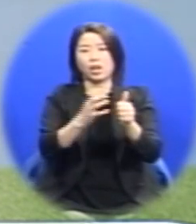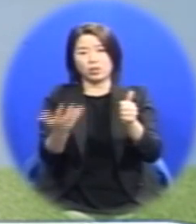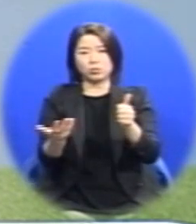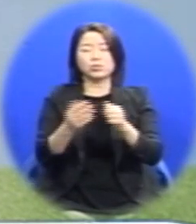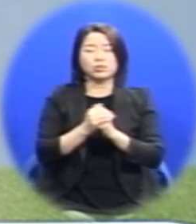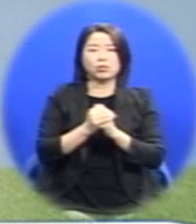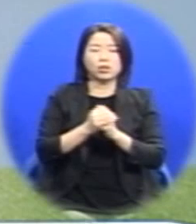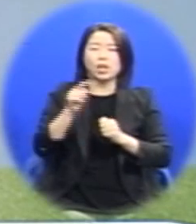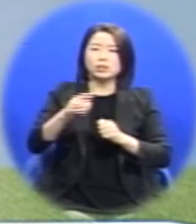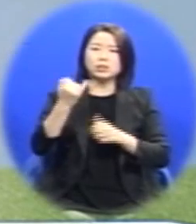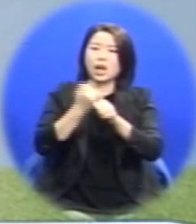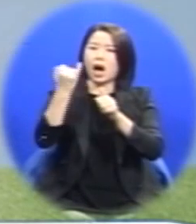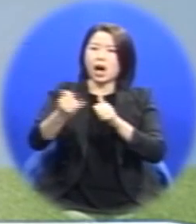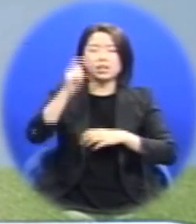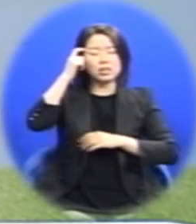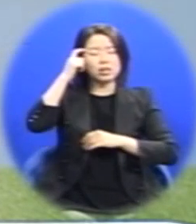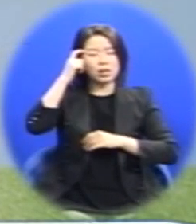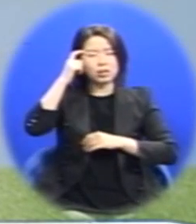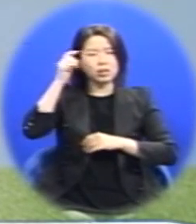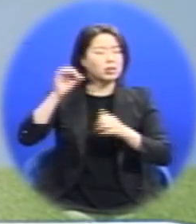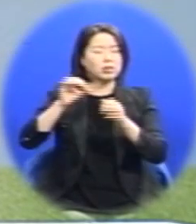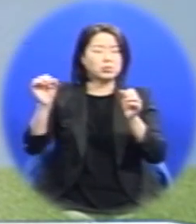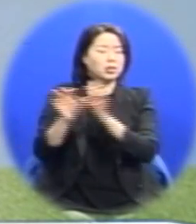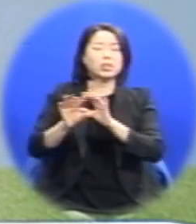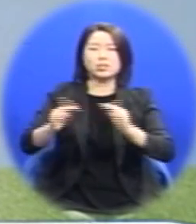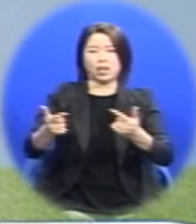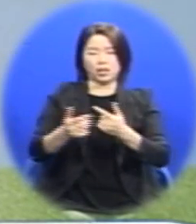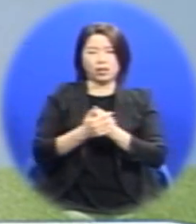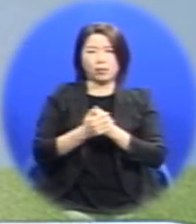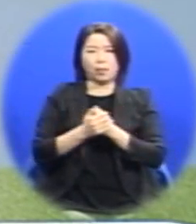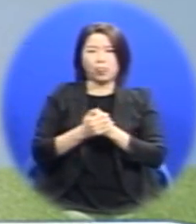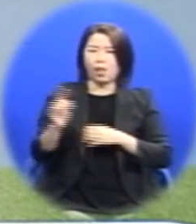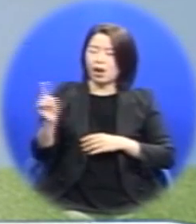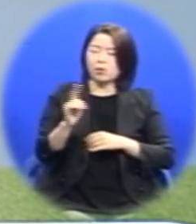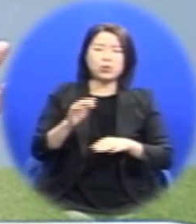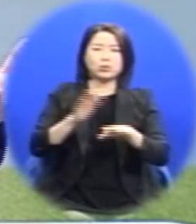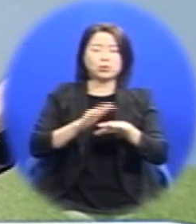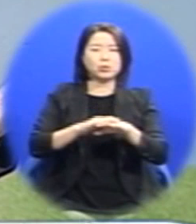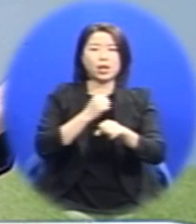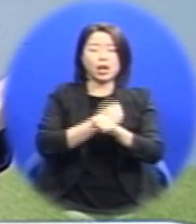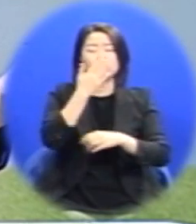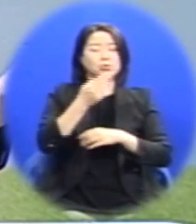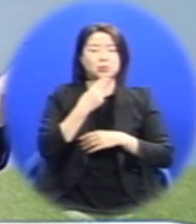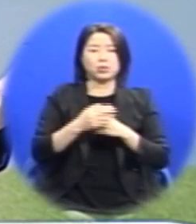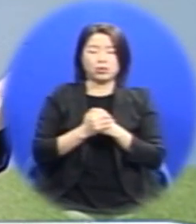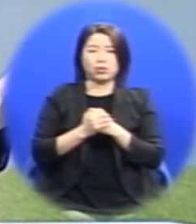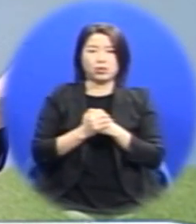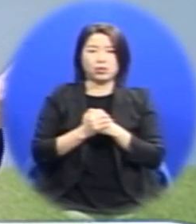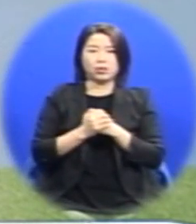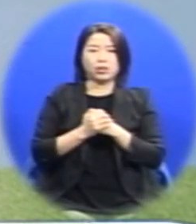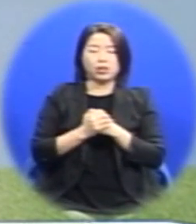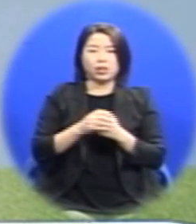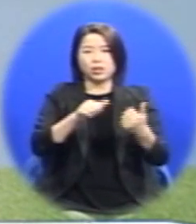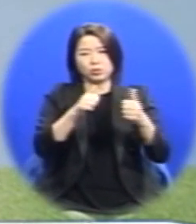떠났는데 그 아내의 생각을 떨쳐버릴 수가 없는 거예요. 아무것도 손에 일이 안 잡히는